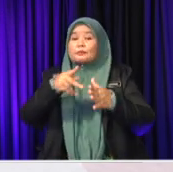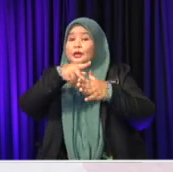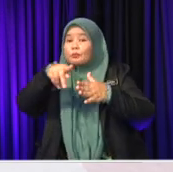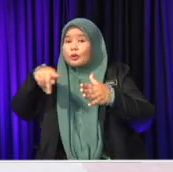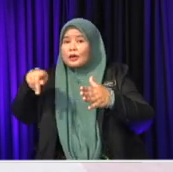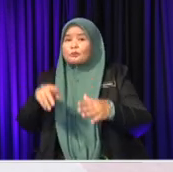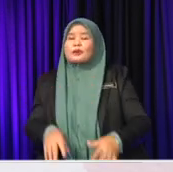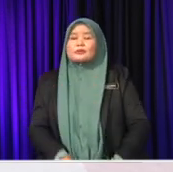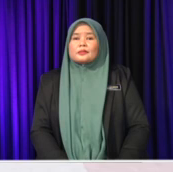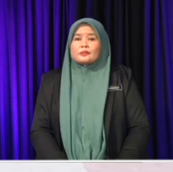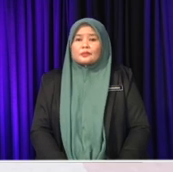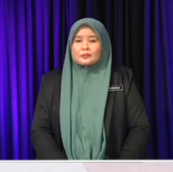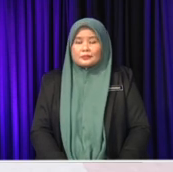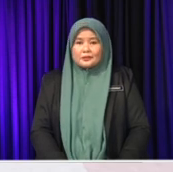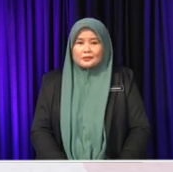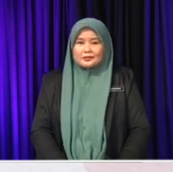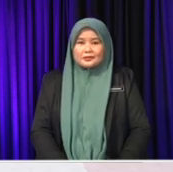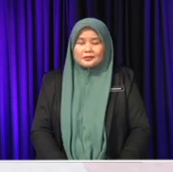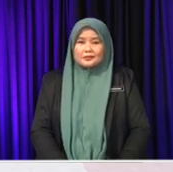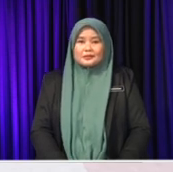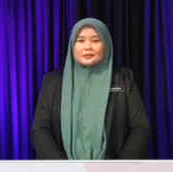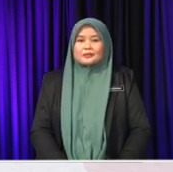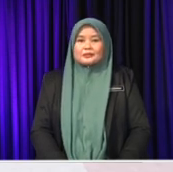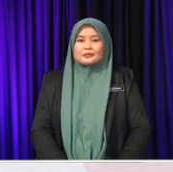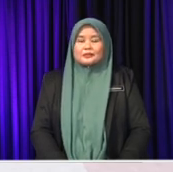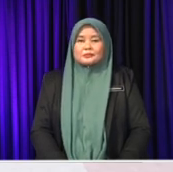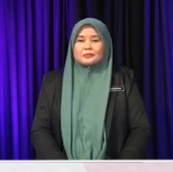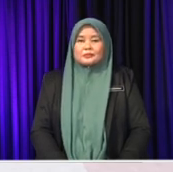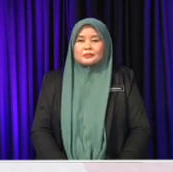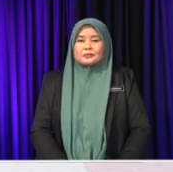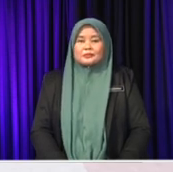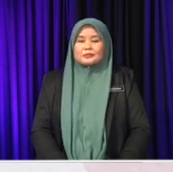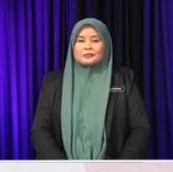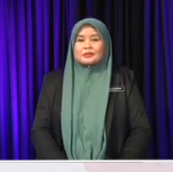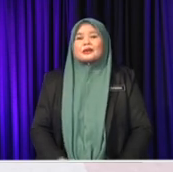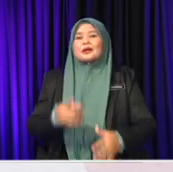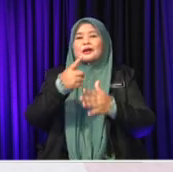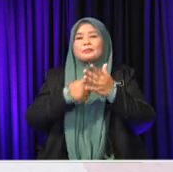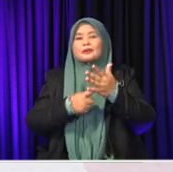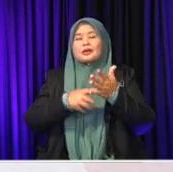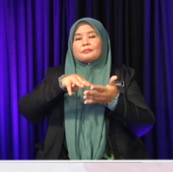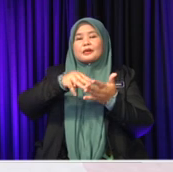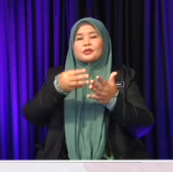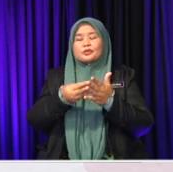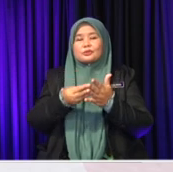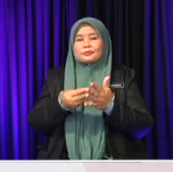bangsa dan berpua-pua seterusnya Mari kita lihat apakah maksud